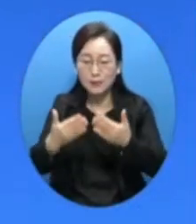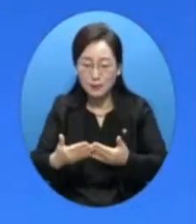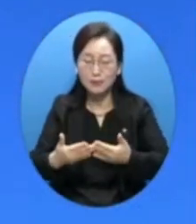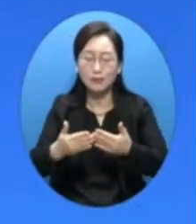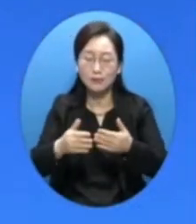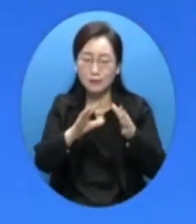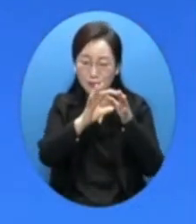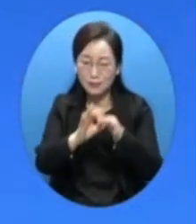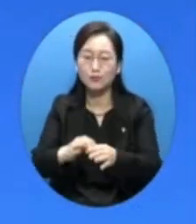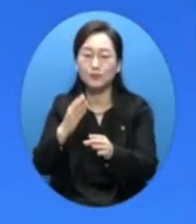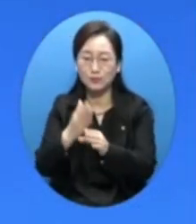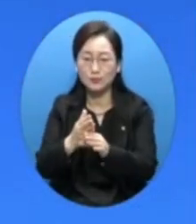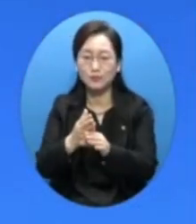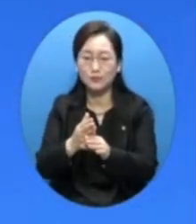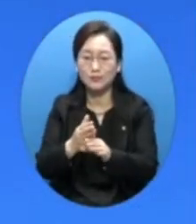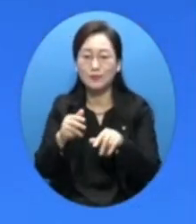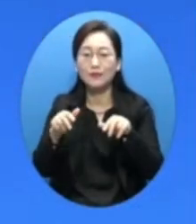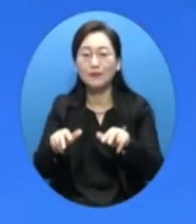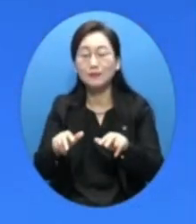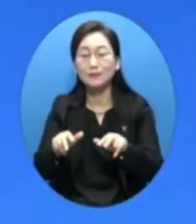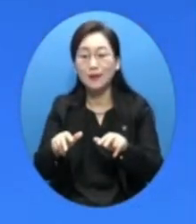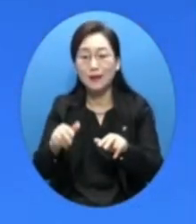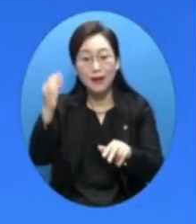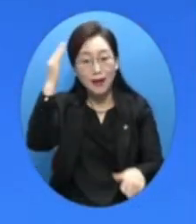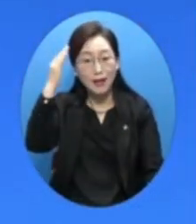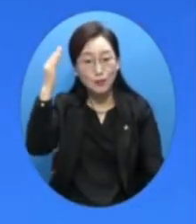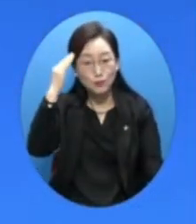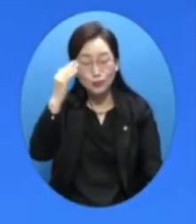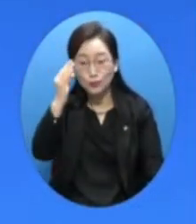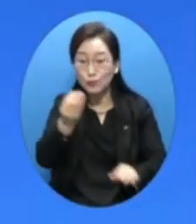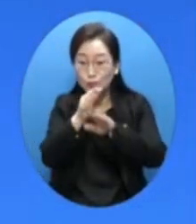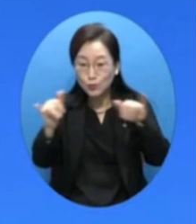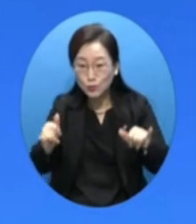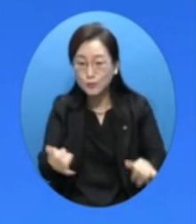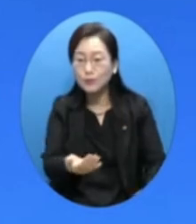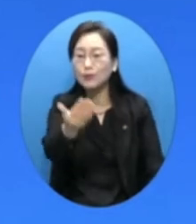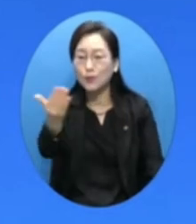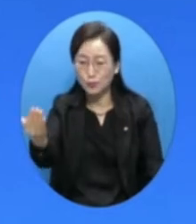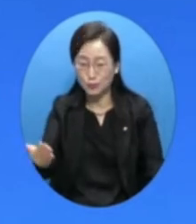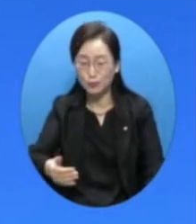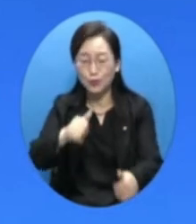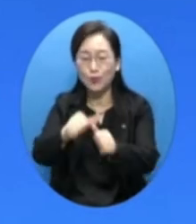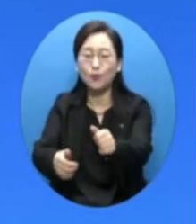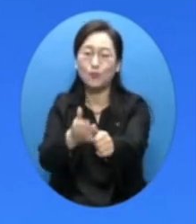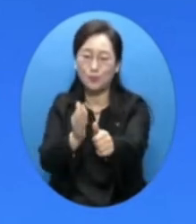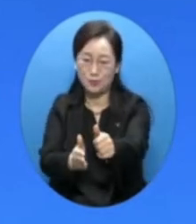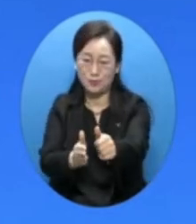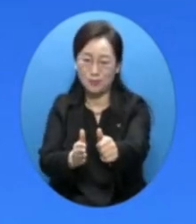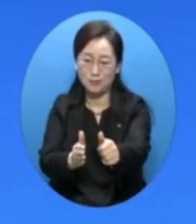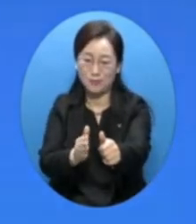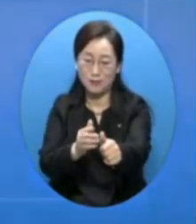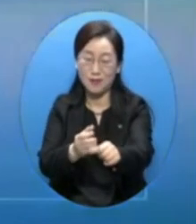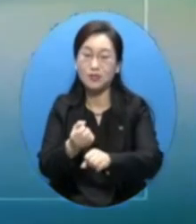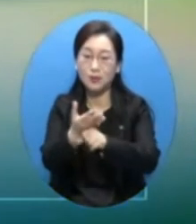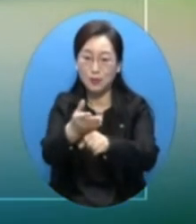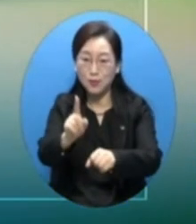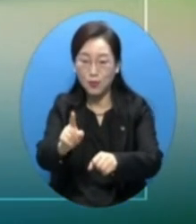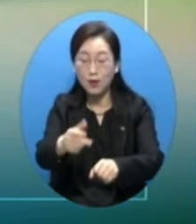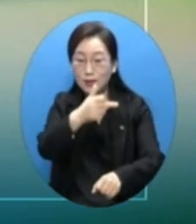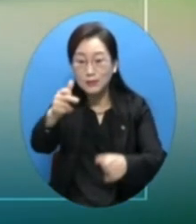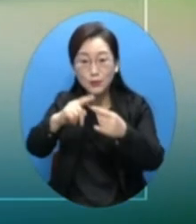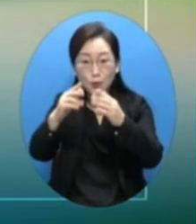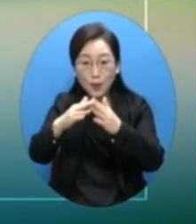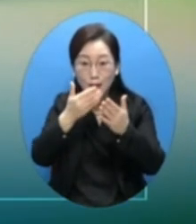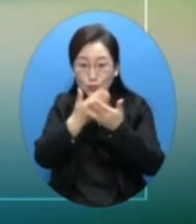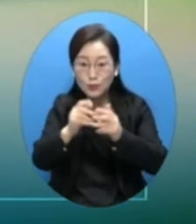섬기고 있으면서 우리 한국에는 성도님들에게 책을 통해서 이렇게 권면을 말씀을 전했습니다 큰 교회가 중요한 것이